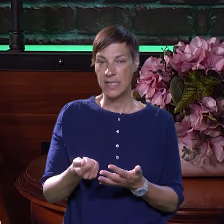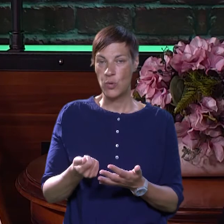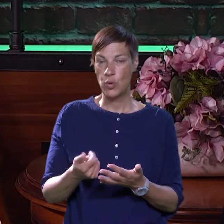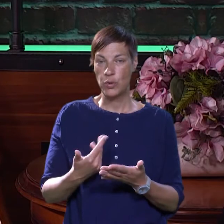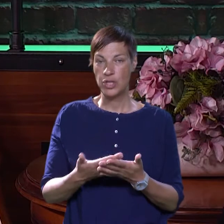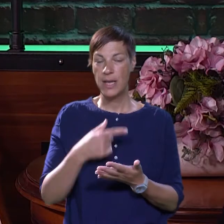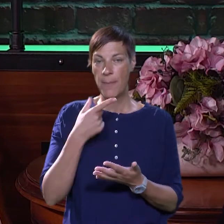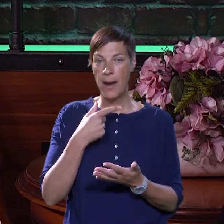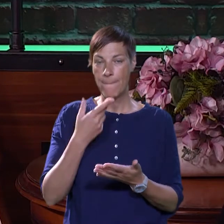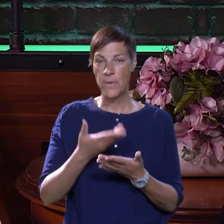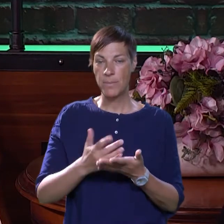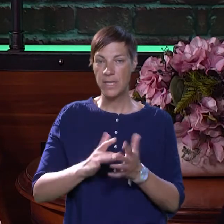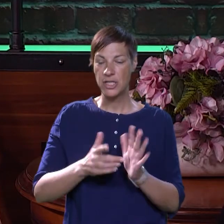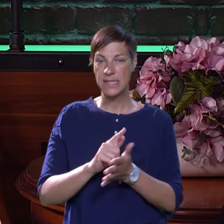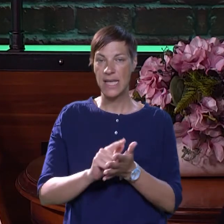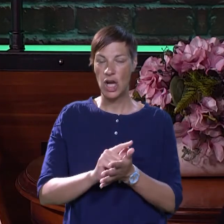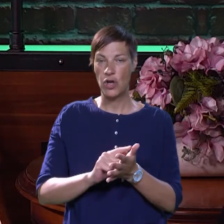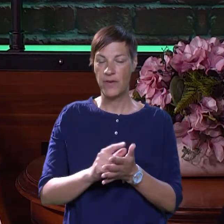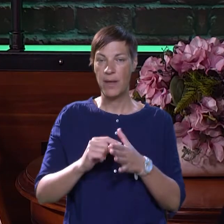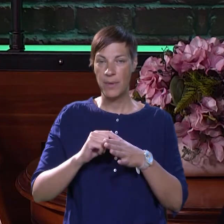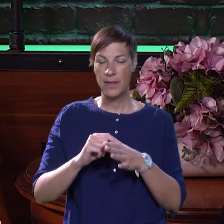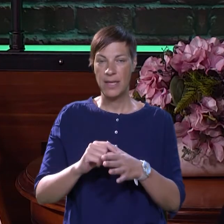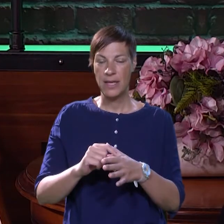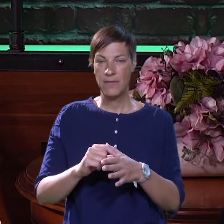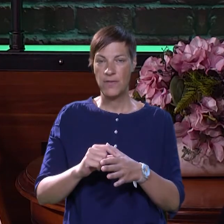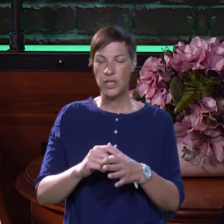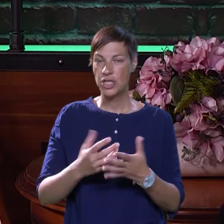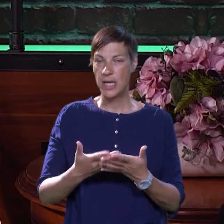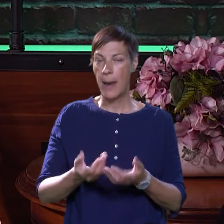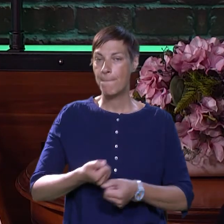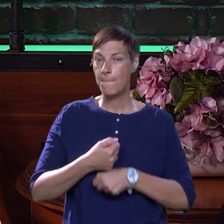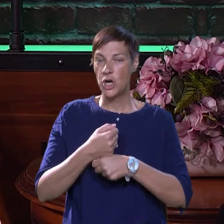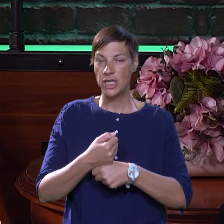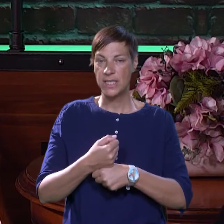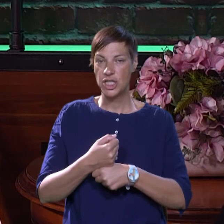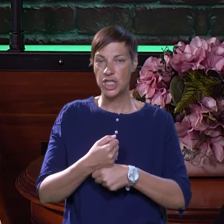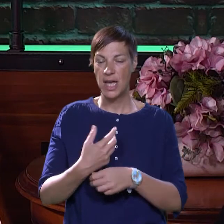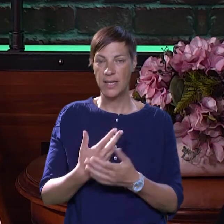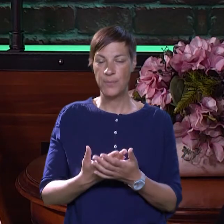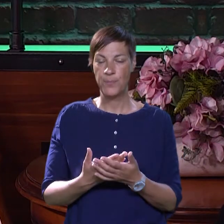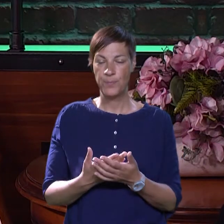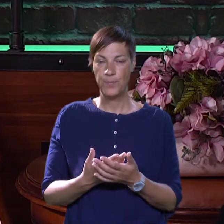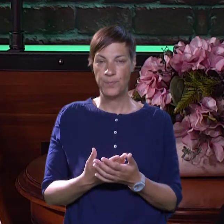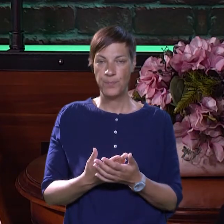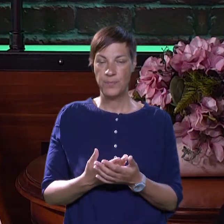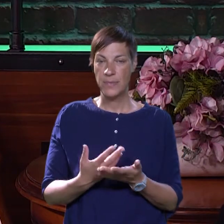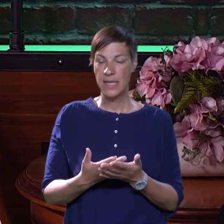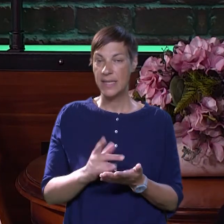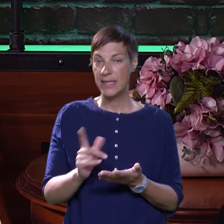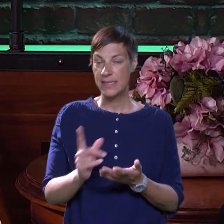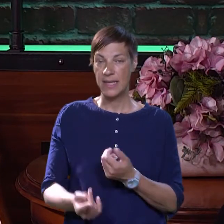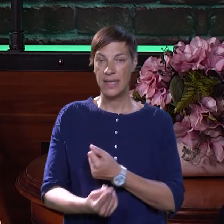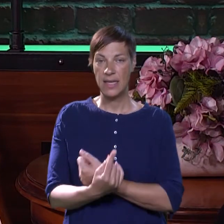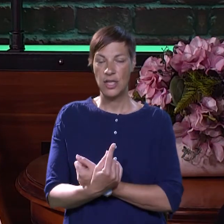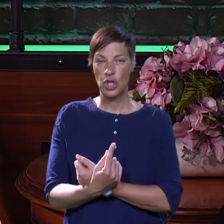treba napomenuti da će cijelo vrijeme biti i vođeni, i mentorirani, i podržani. Jer i da se